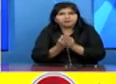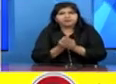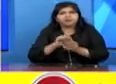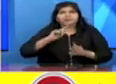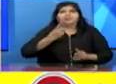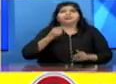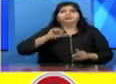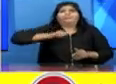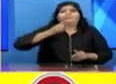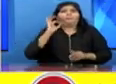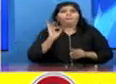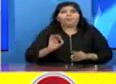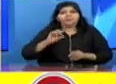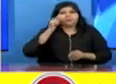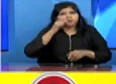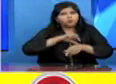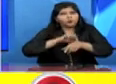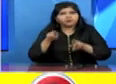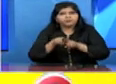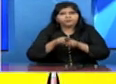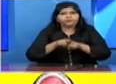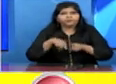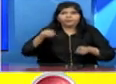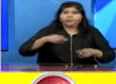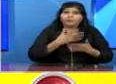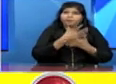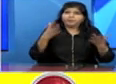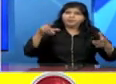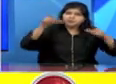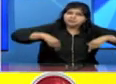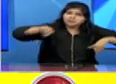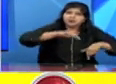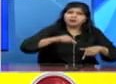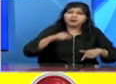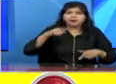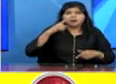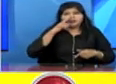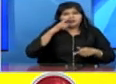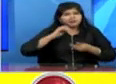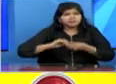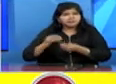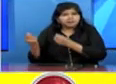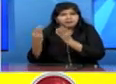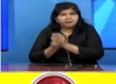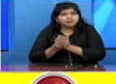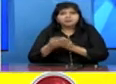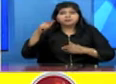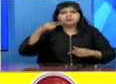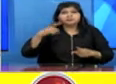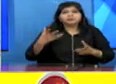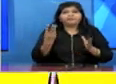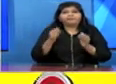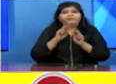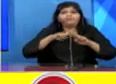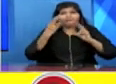होता है। साथियों, मानवता से भरी हुई हर नर्स को आज मैं नमन करता हूँ। आप